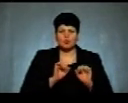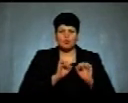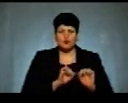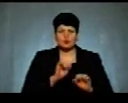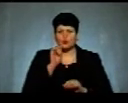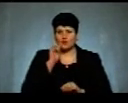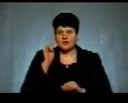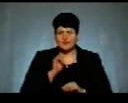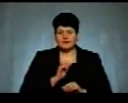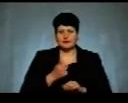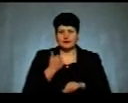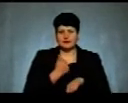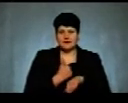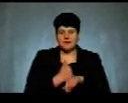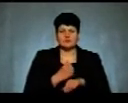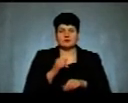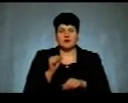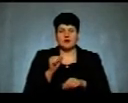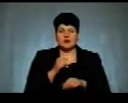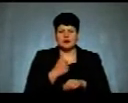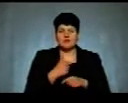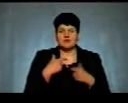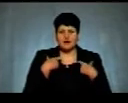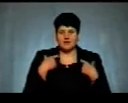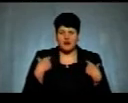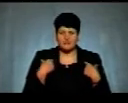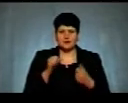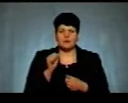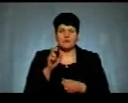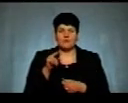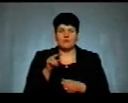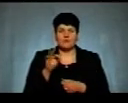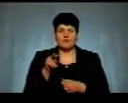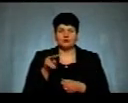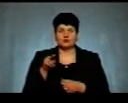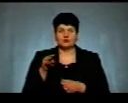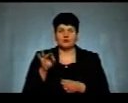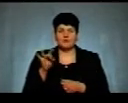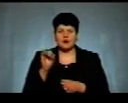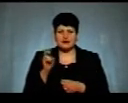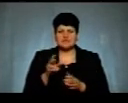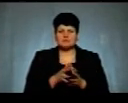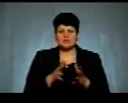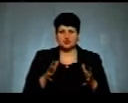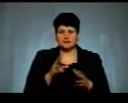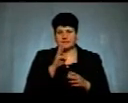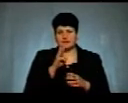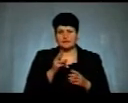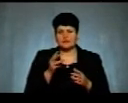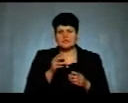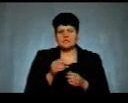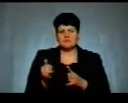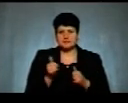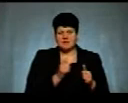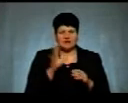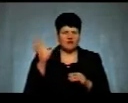України, генерала армії Полтораком, щодо збільшення грошового забезпечення всім категоріям військовослужбовців від